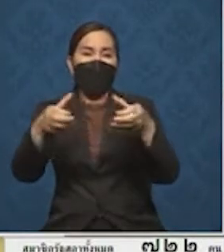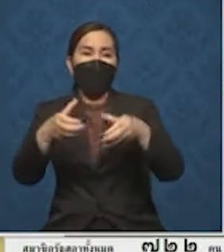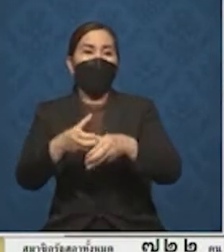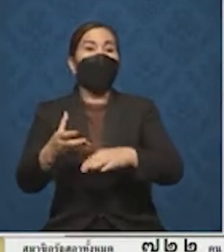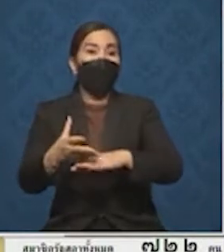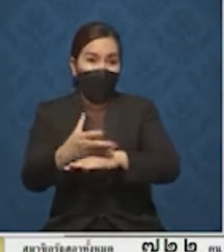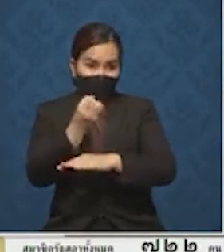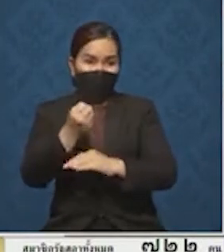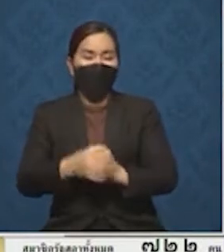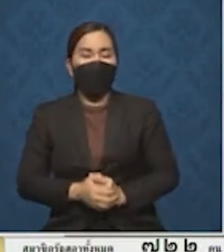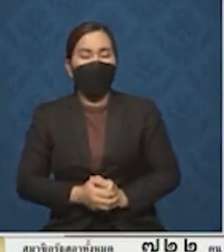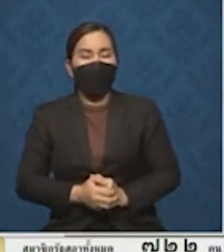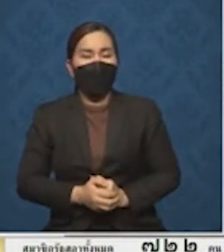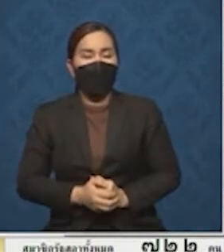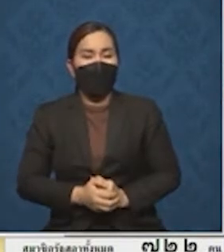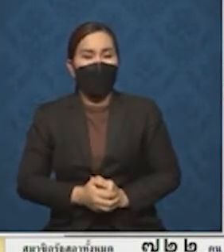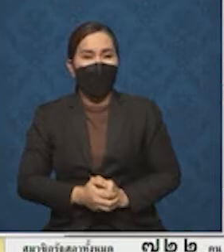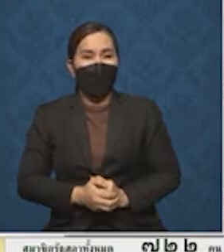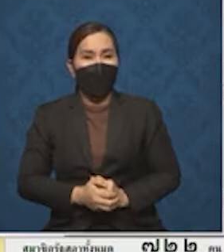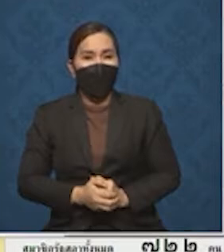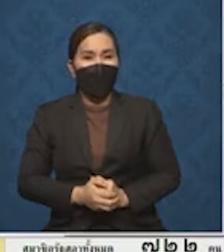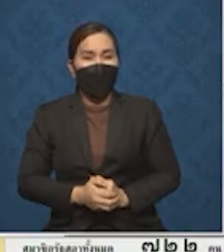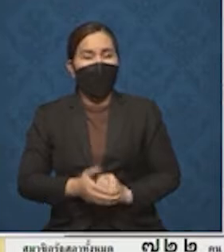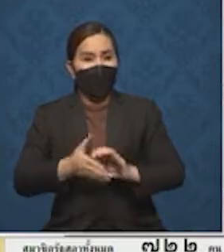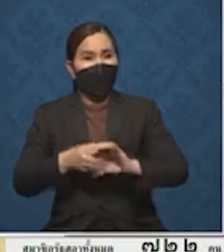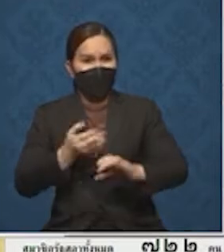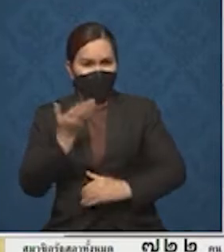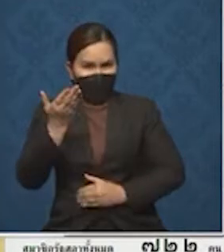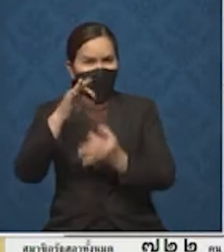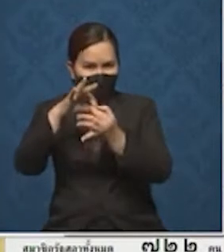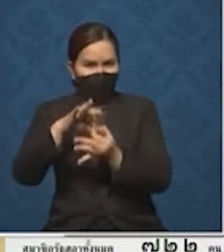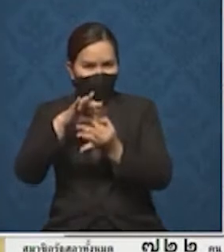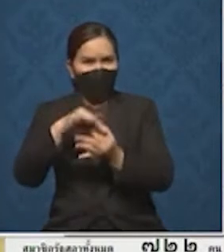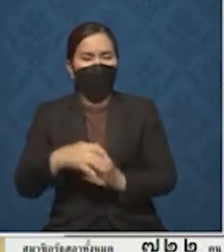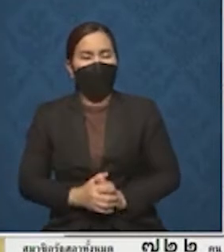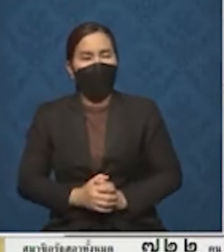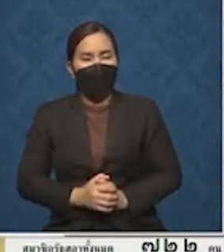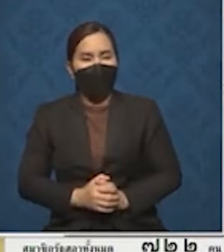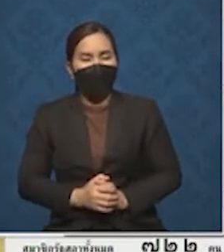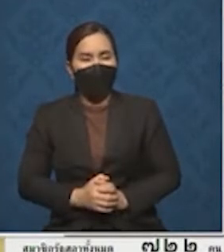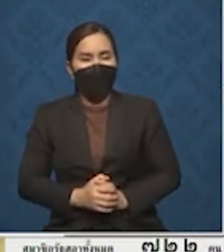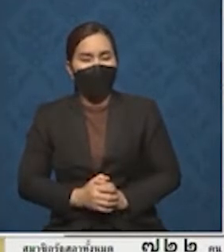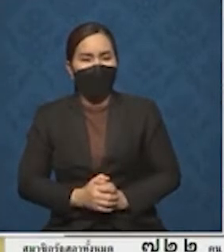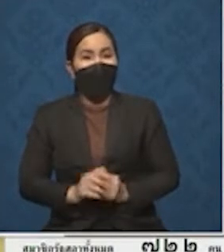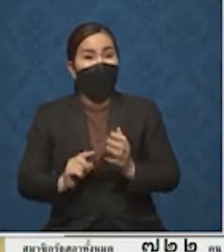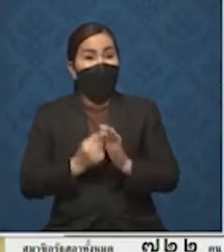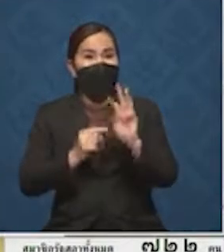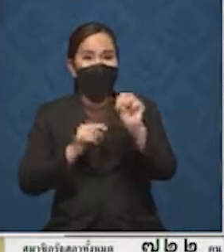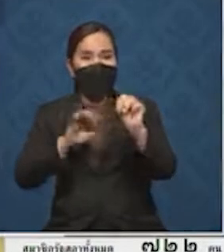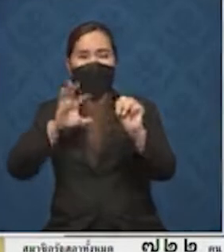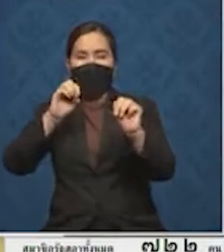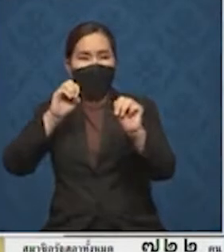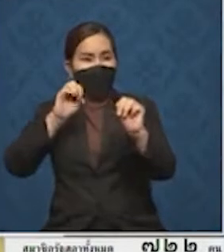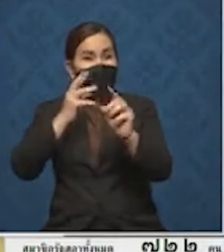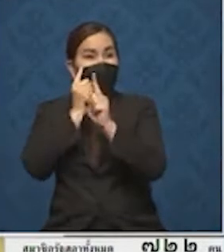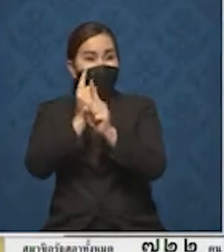บทของการล่าง อยากให้ขึ้นนดหนนะ จะตองเริ่มด้วยมาตา 54 ของรฐธ